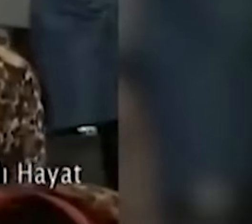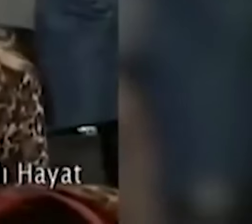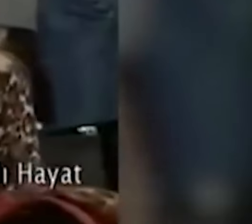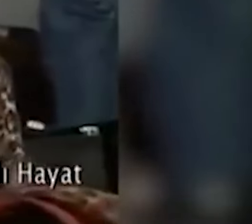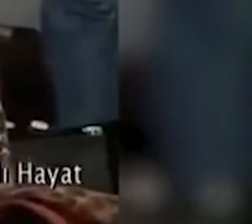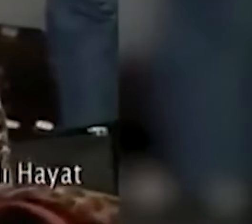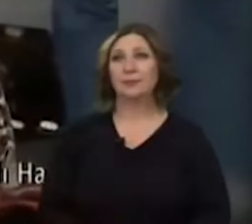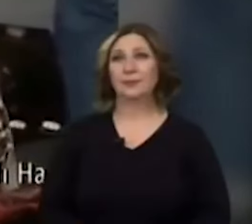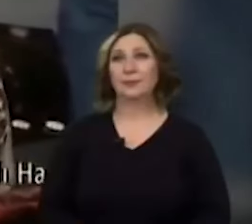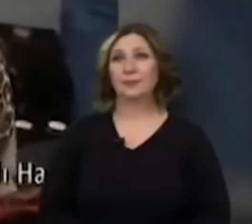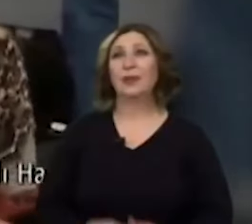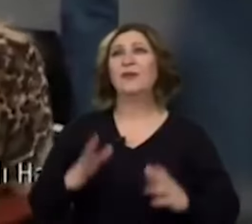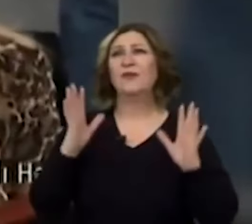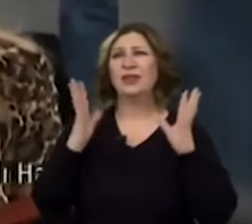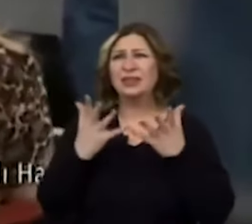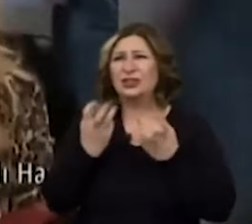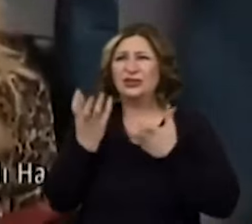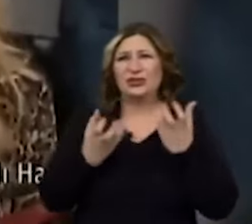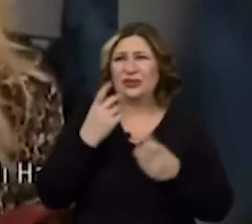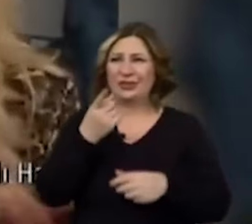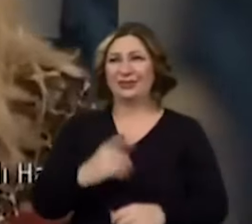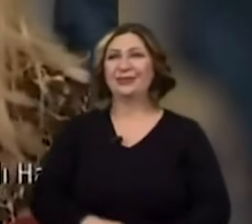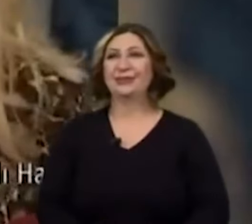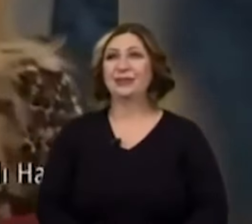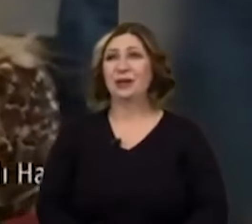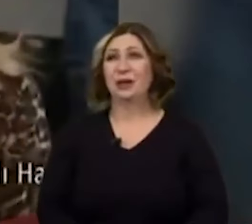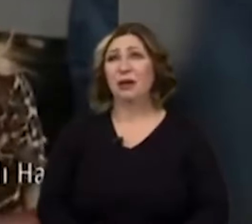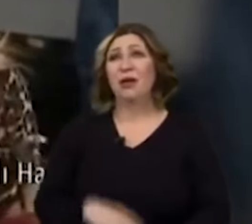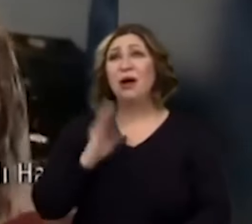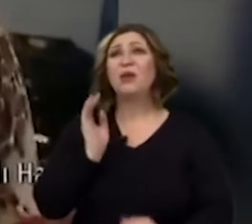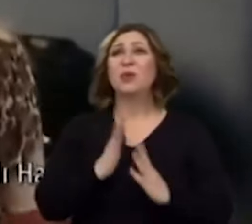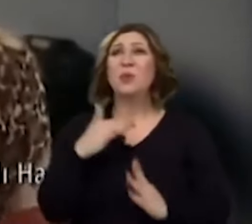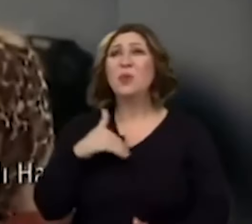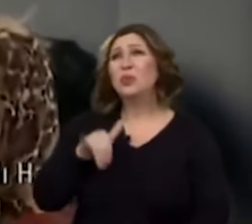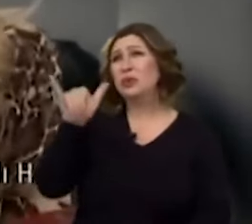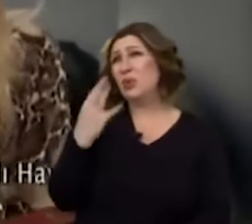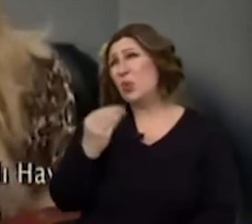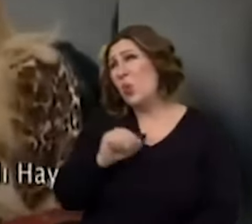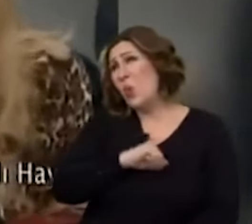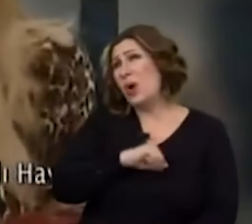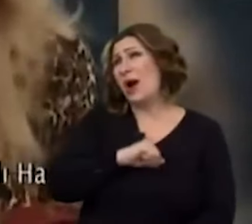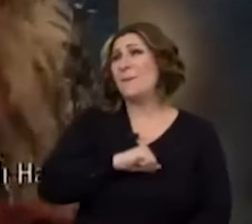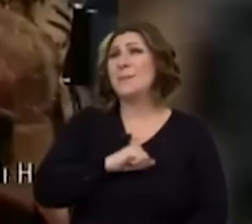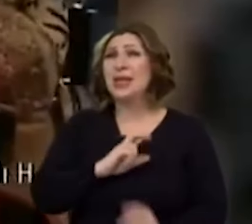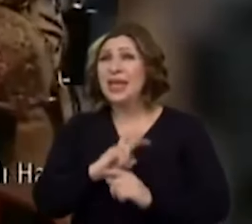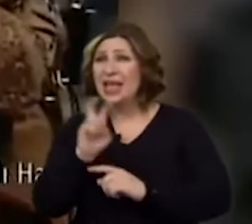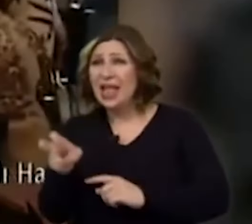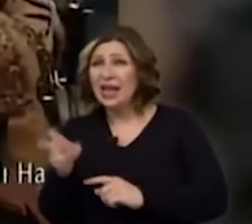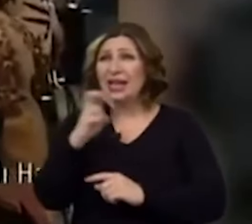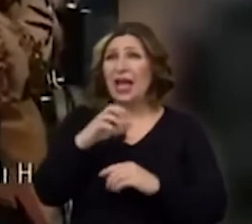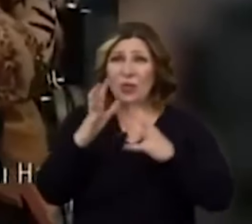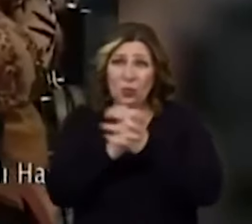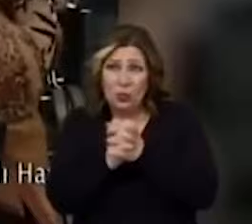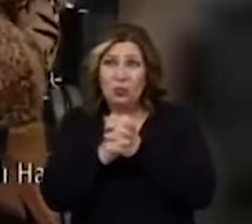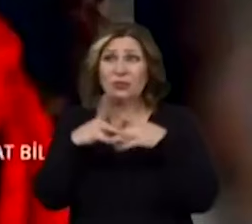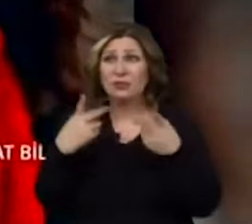dizideki rolünde belki biraz fazla bile cıvıl cıvıldın. Ay Yorgo Bey, aslında ben uçaktan çok korkarım. İnerken ve kalkarken elinizi tutmamda